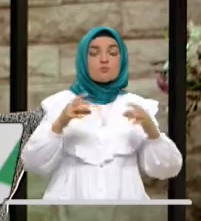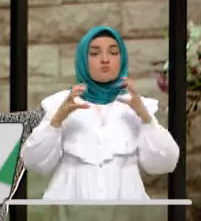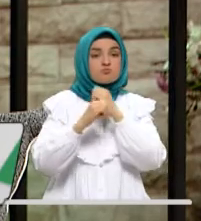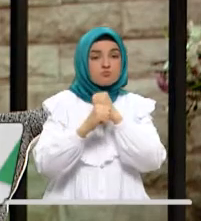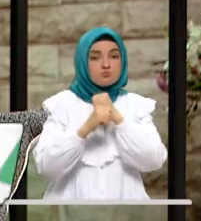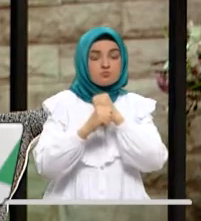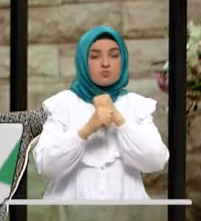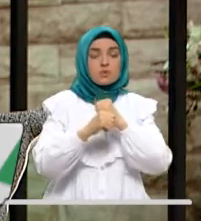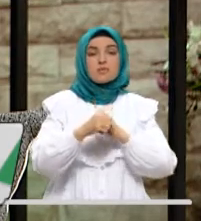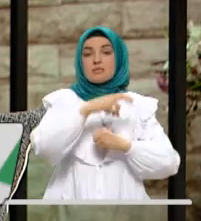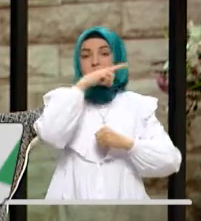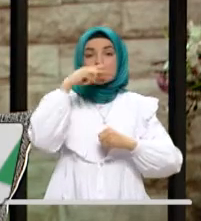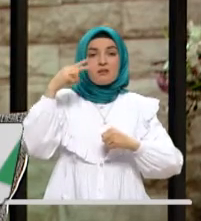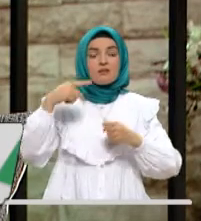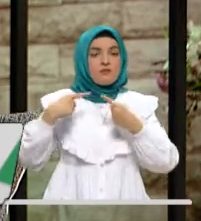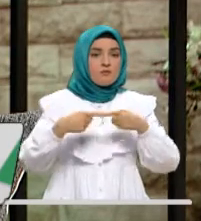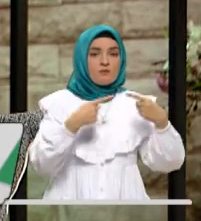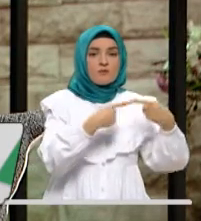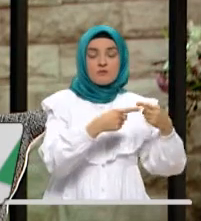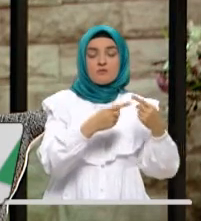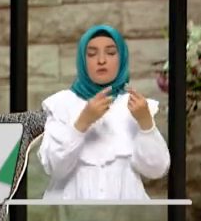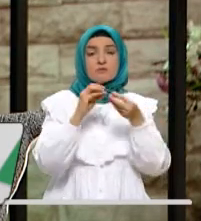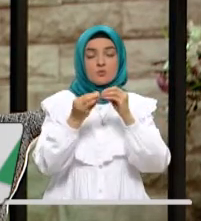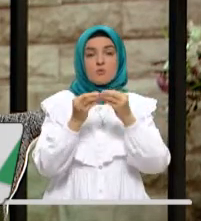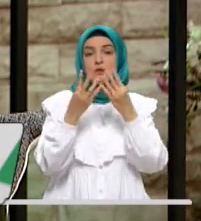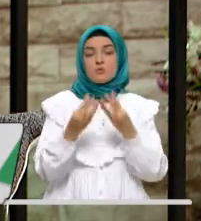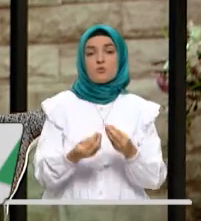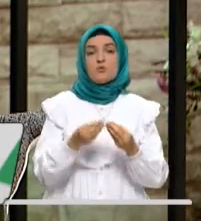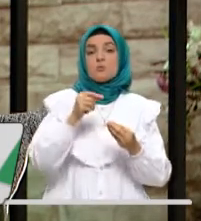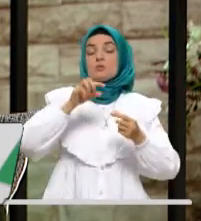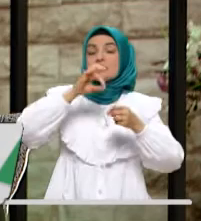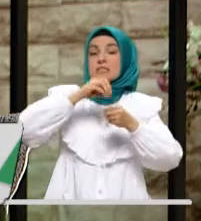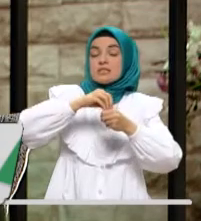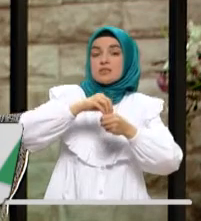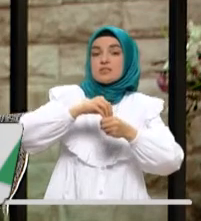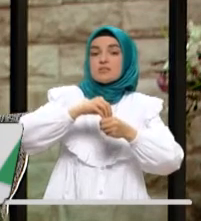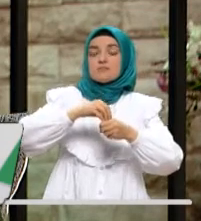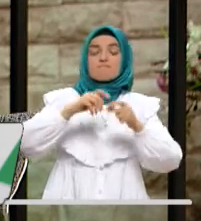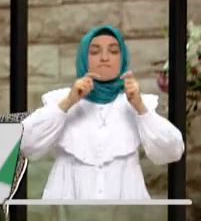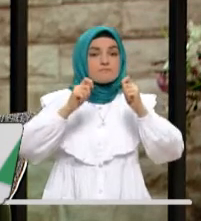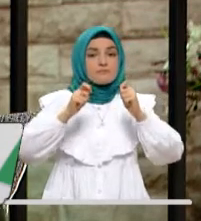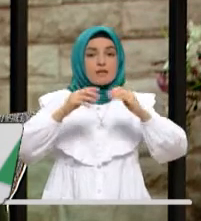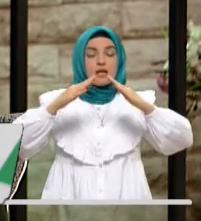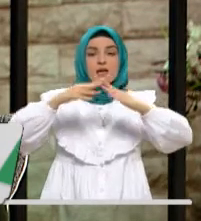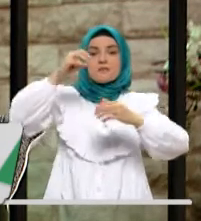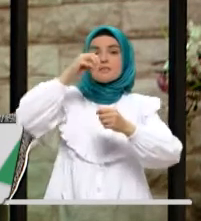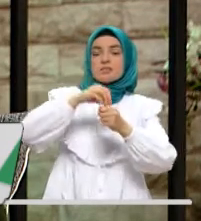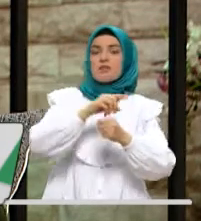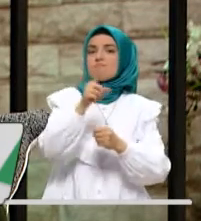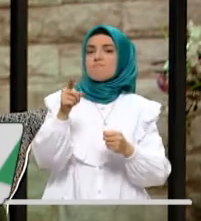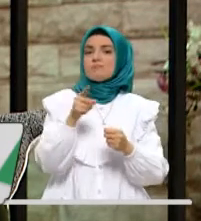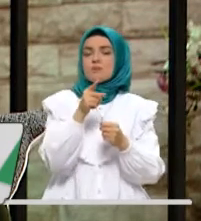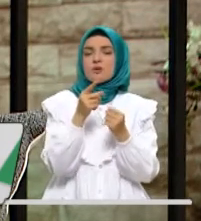farklı moleküllere dönüşmesi de ayrı bir sıkıntı. O açıdan kesinlikle ev içinde siz çok